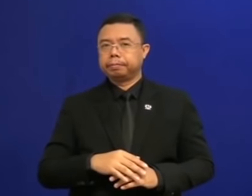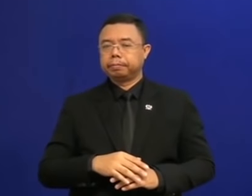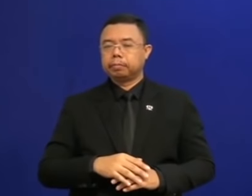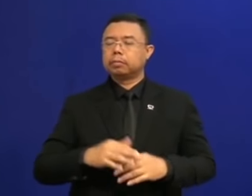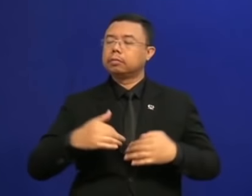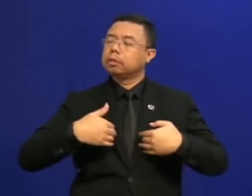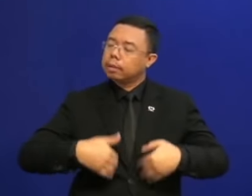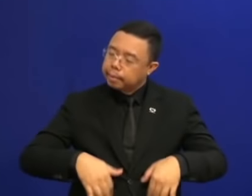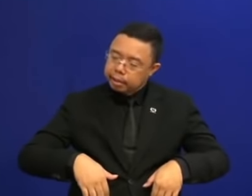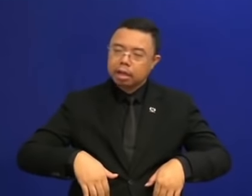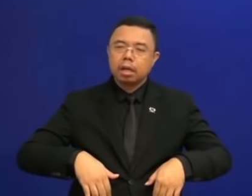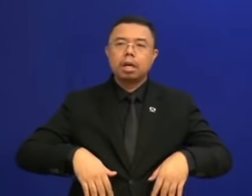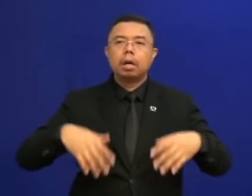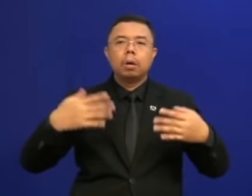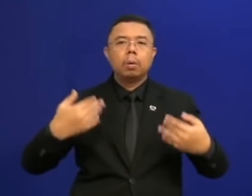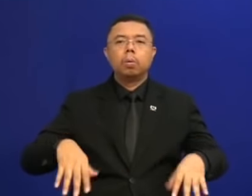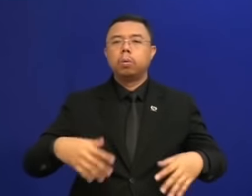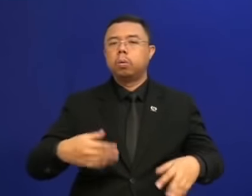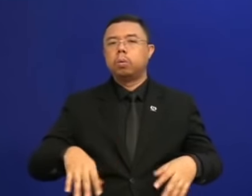melelahkan.